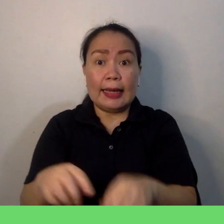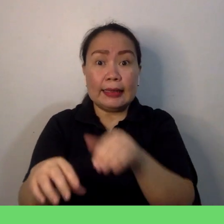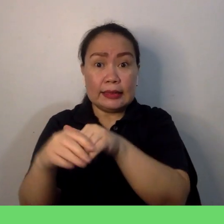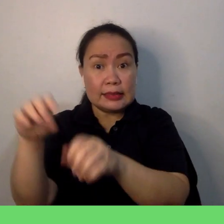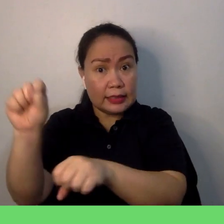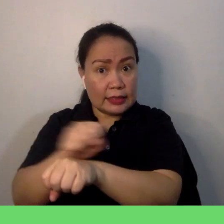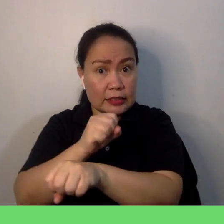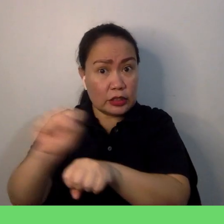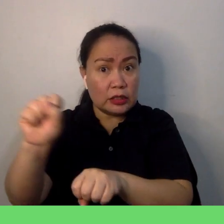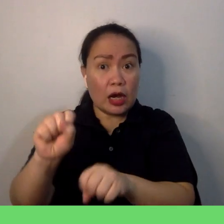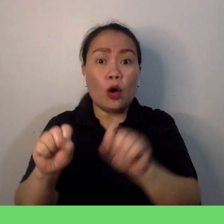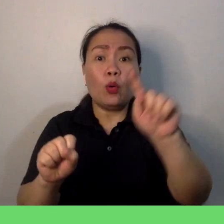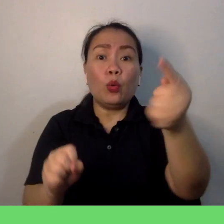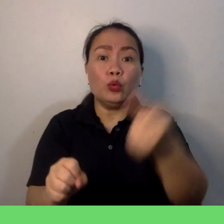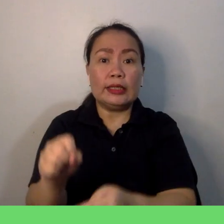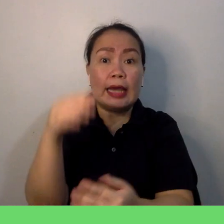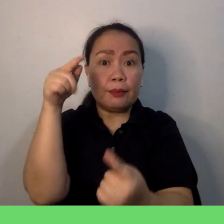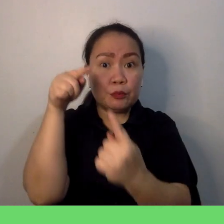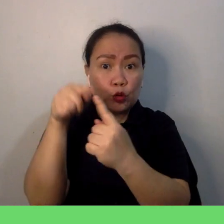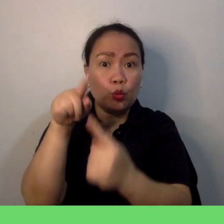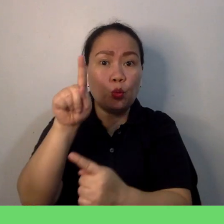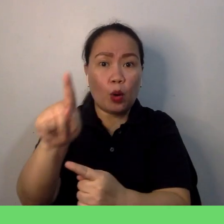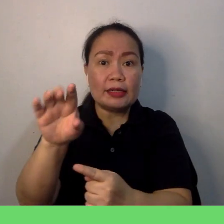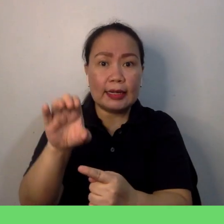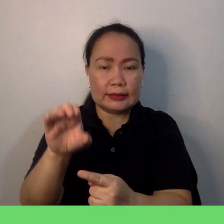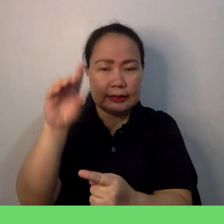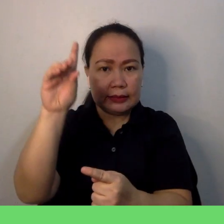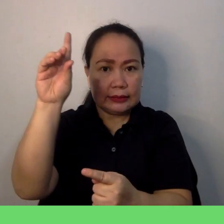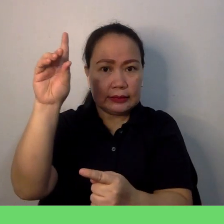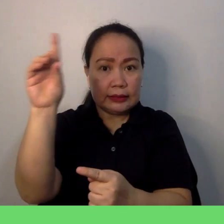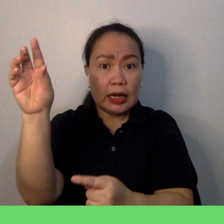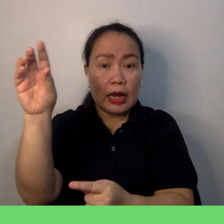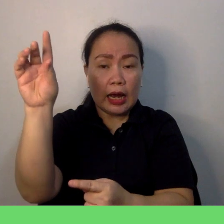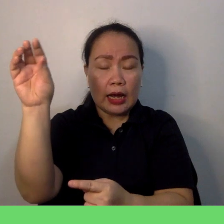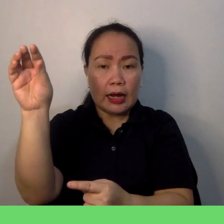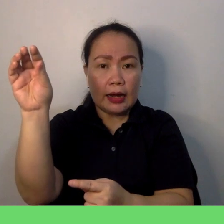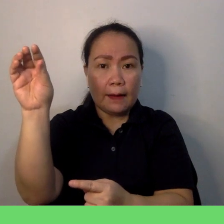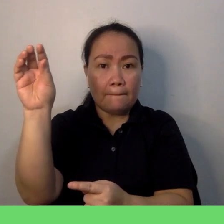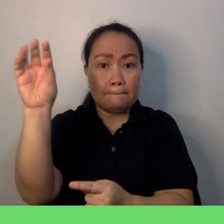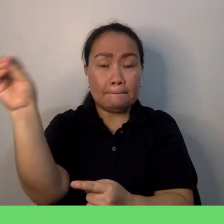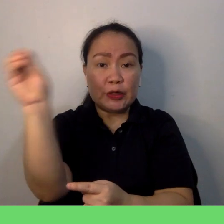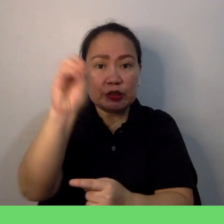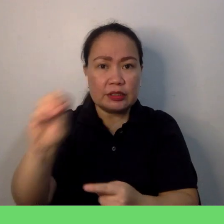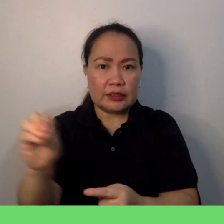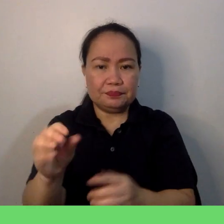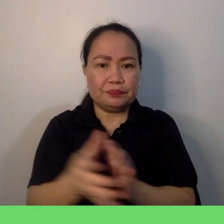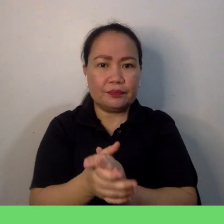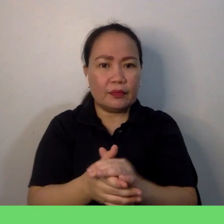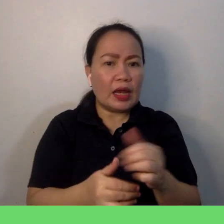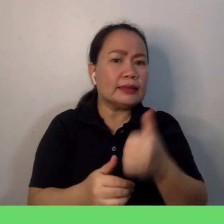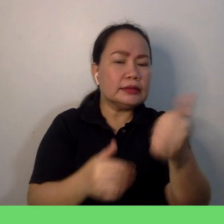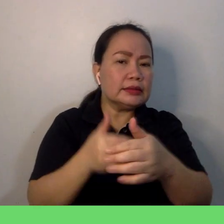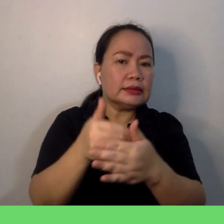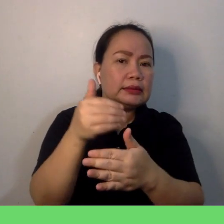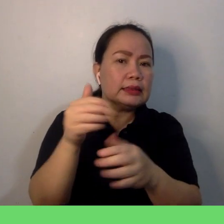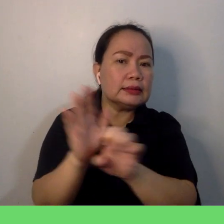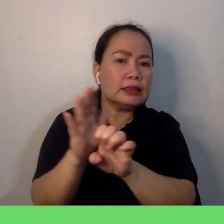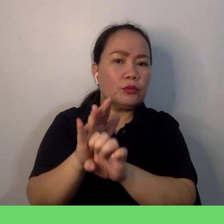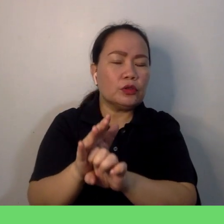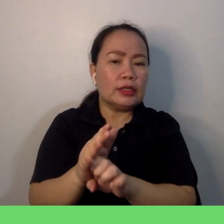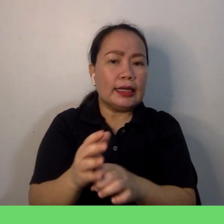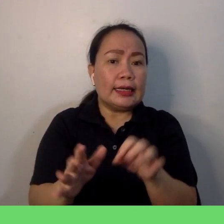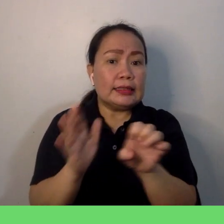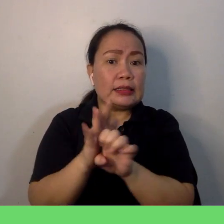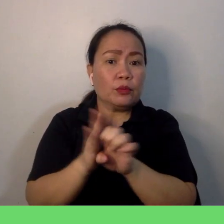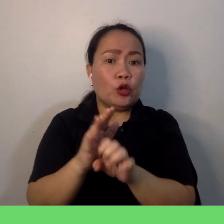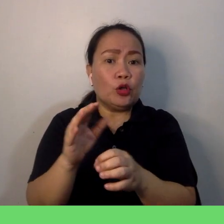be 100%. Another example, suppose oil prices went up 10% last year